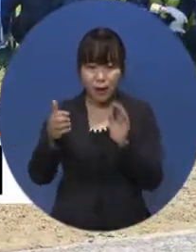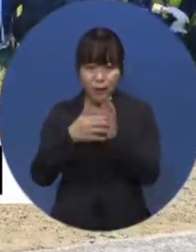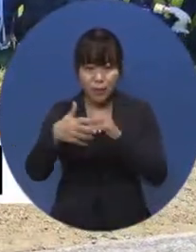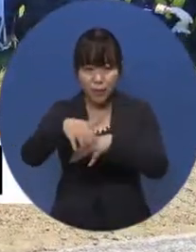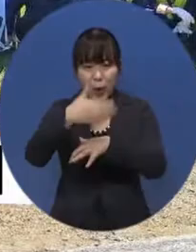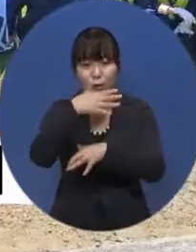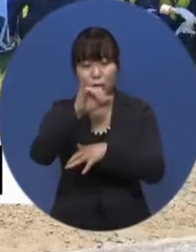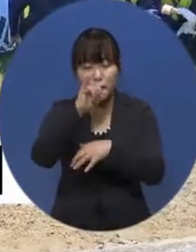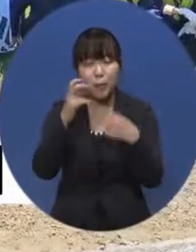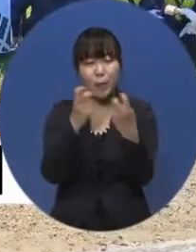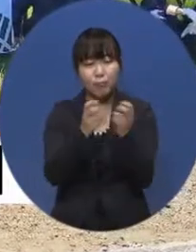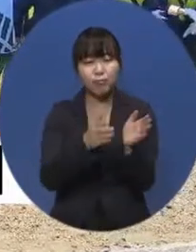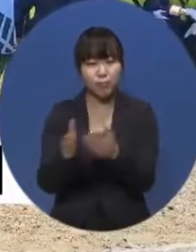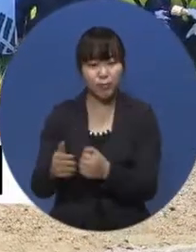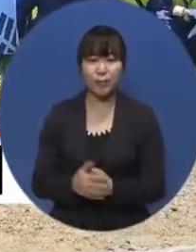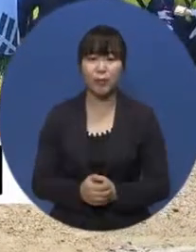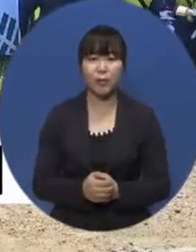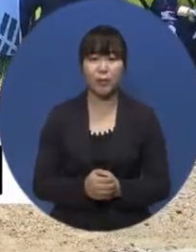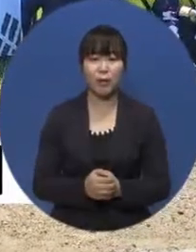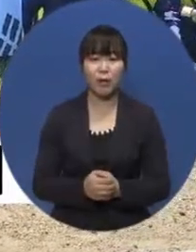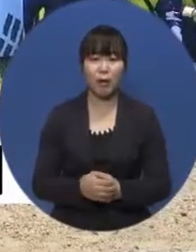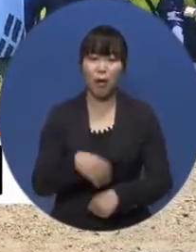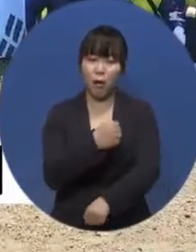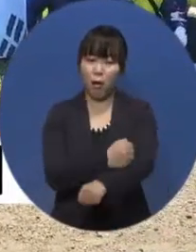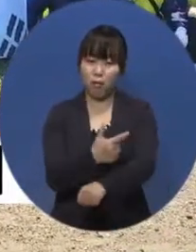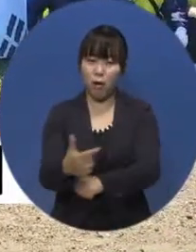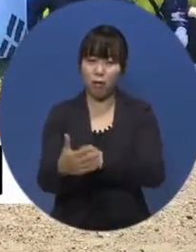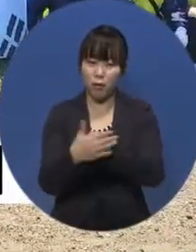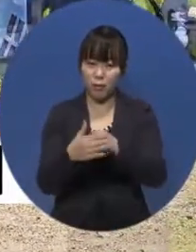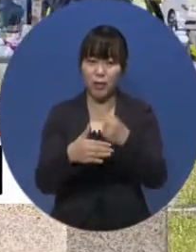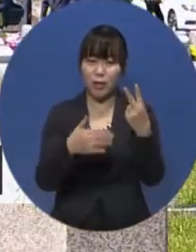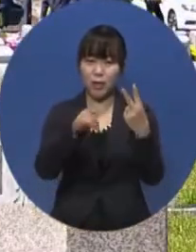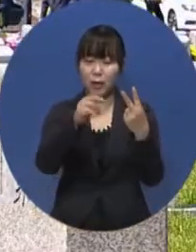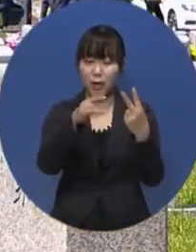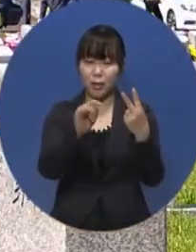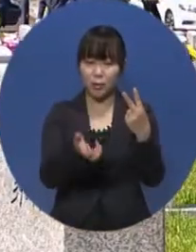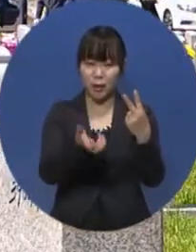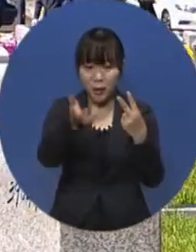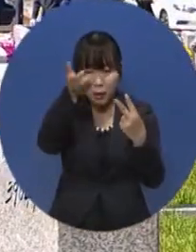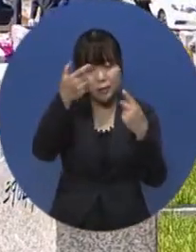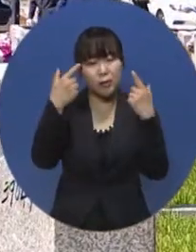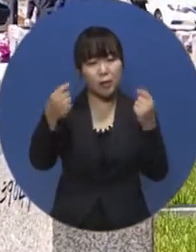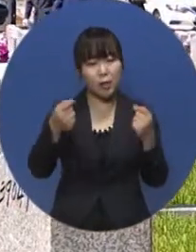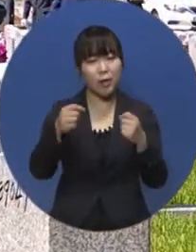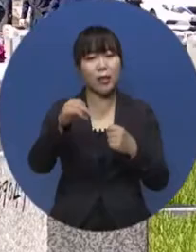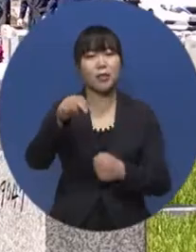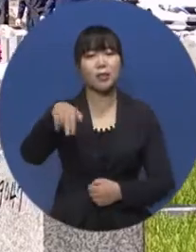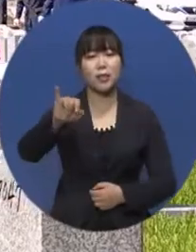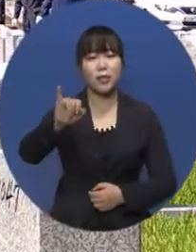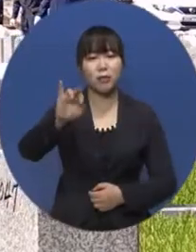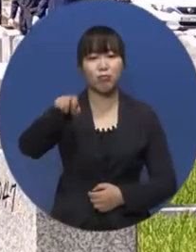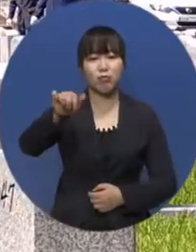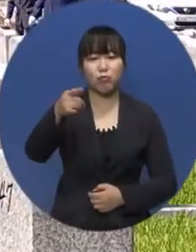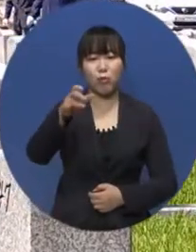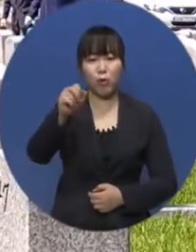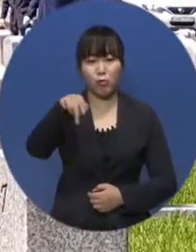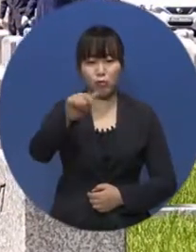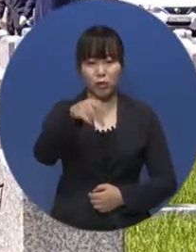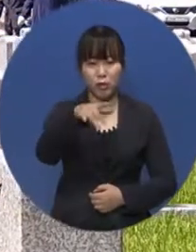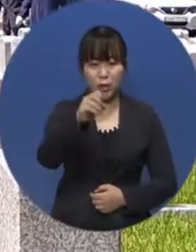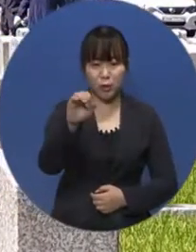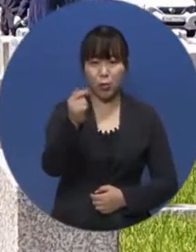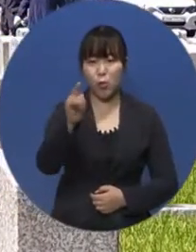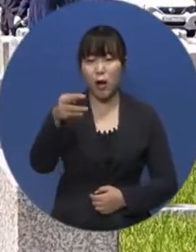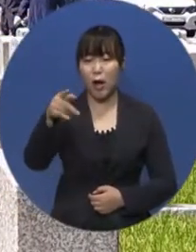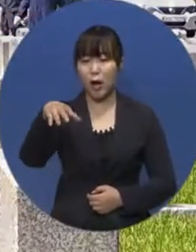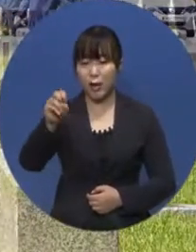마련했습니다. 정부는 고인의 업적을 기려 2계급 특진과 함께 을지 무공훈장과 화랑